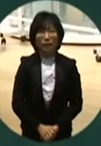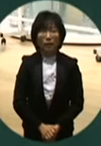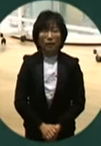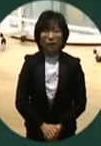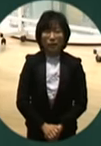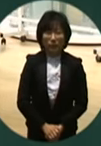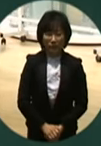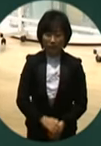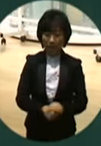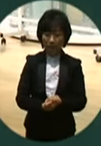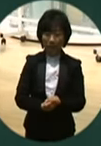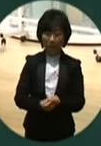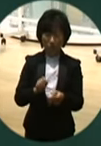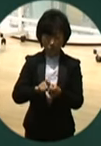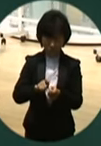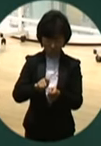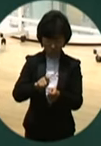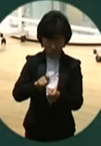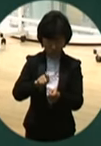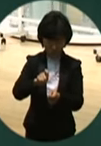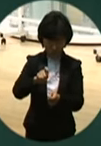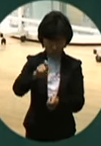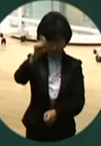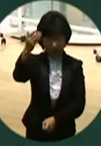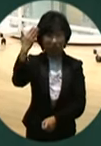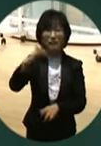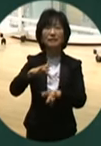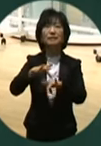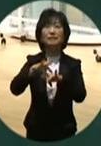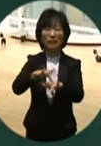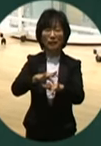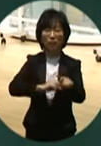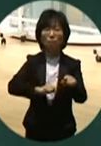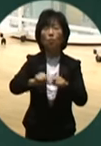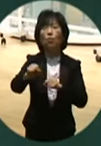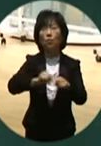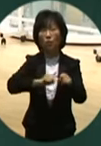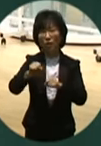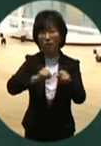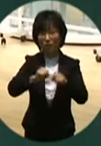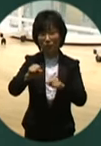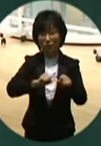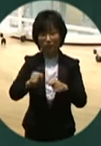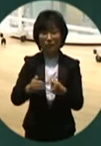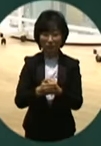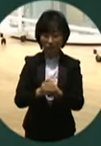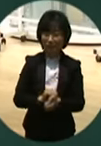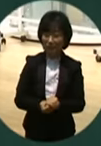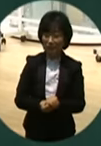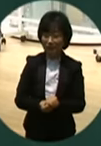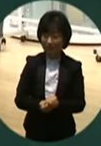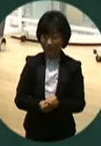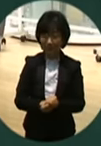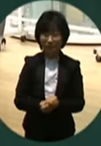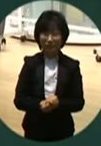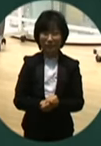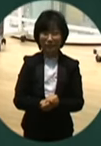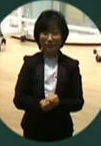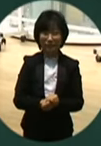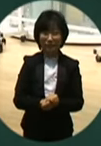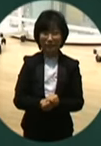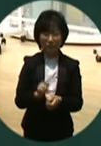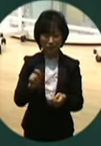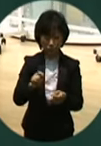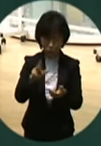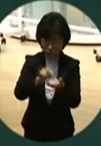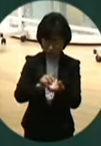the reason that God sent us Christ? Because we keep getting deceived by this force of darkness, this old problem. 그렇죠. Right? 오래된 문제입니다. This is